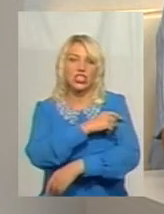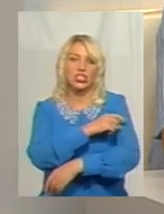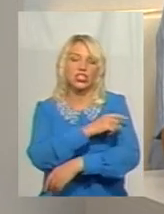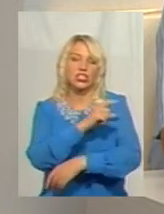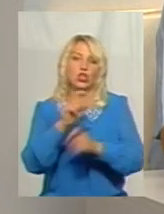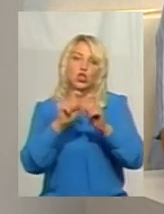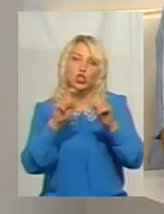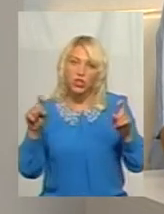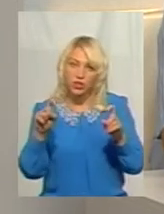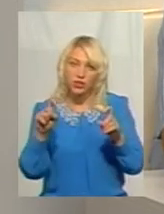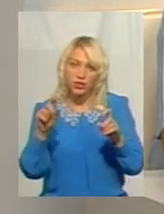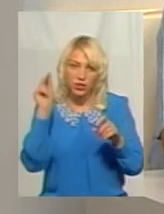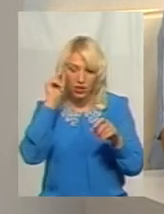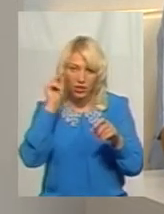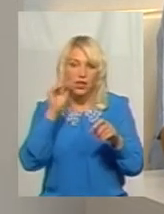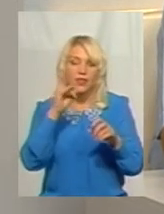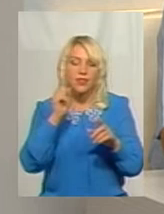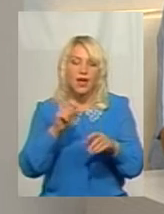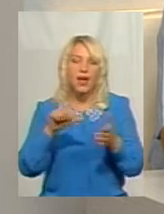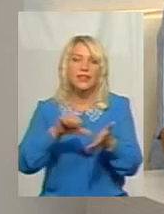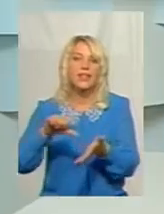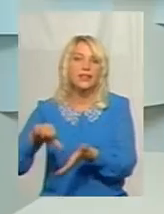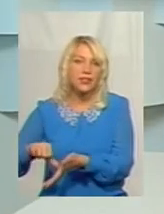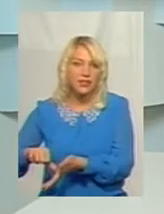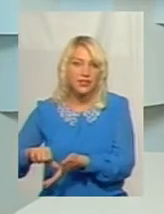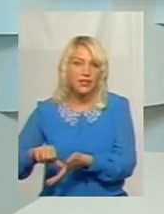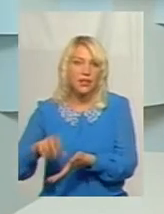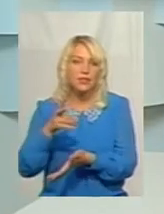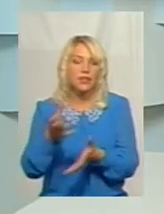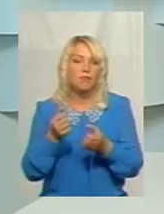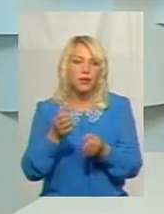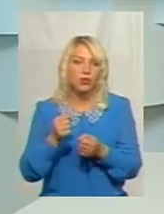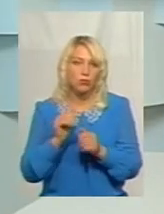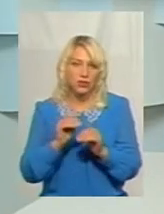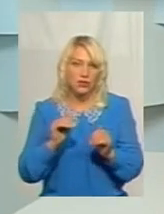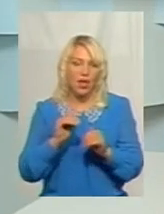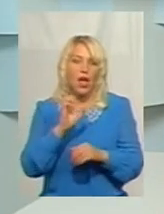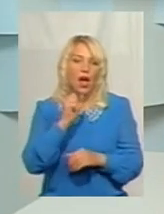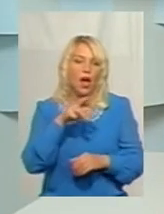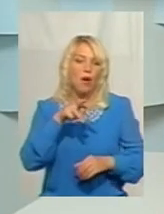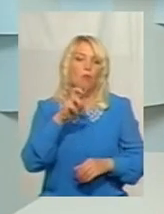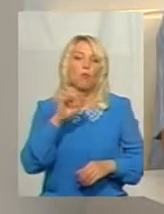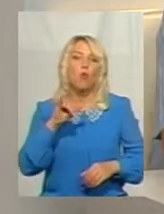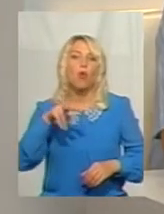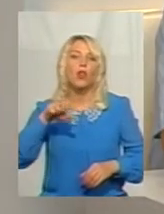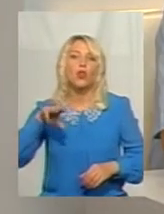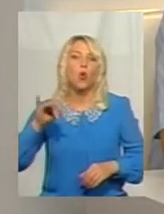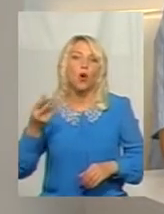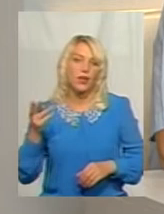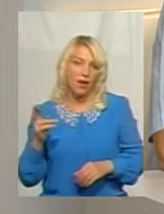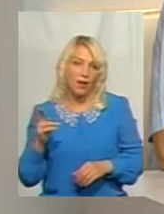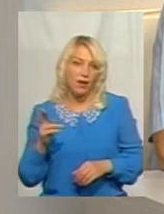на дільниці, на прийоми пацієнтів, дітей в амбулаторіях. Через те школи в нас